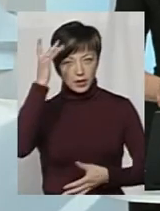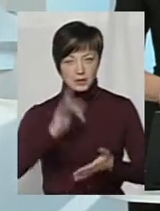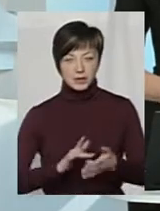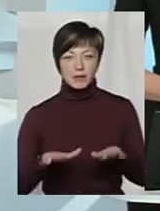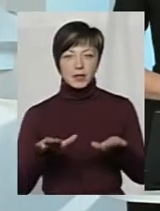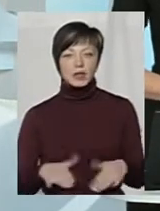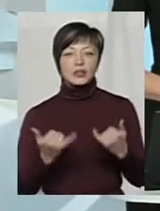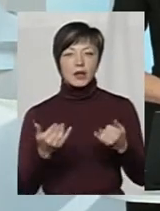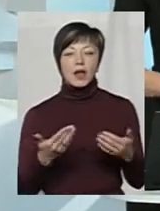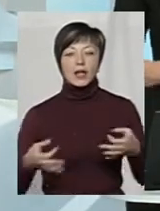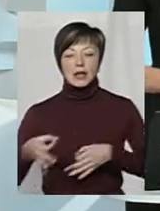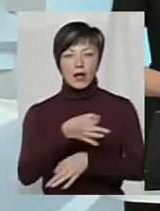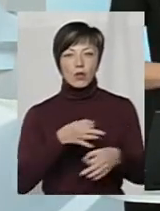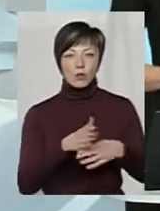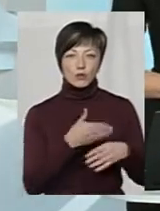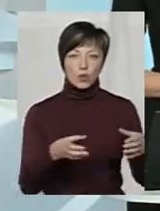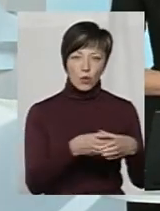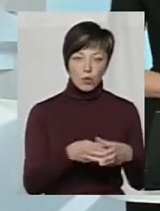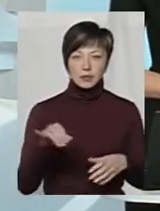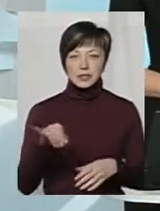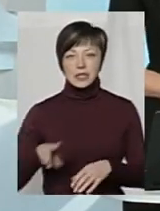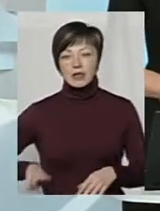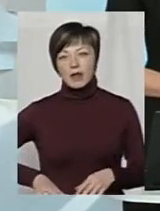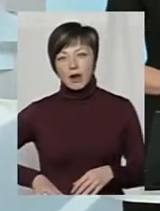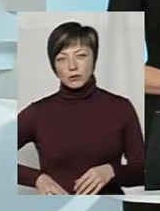стає майданчиком для діалогу між громадою та